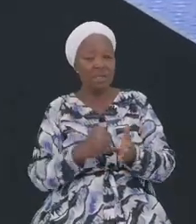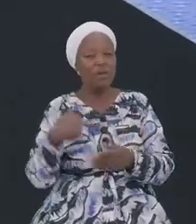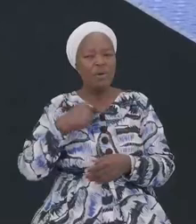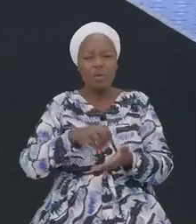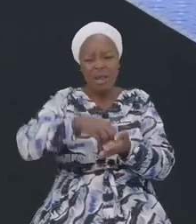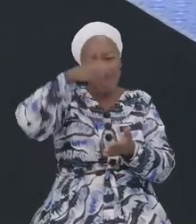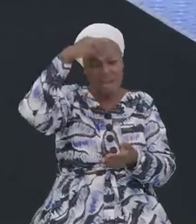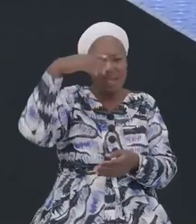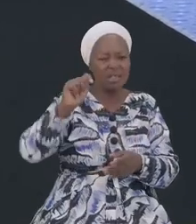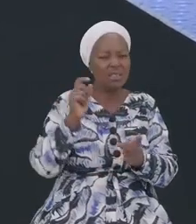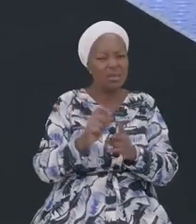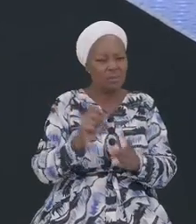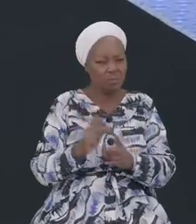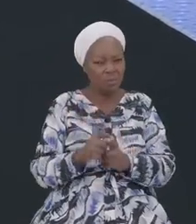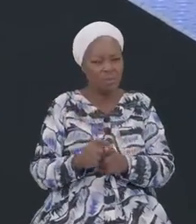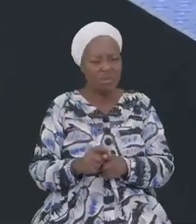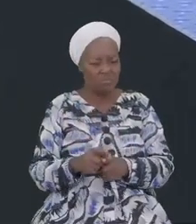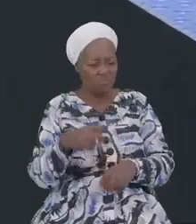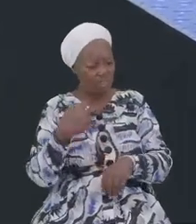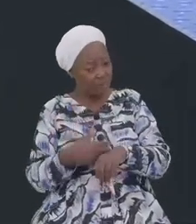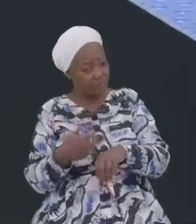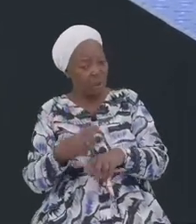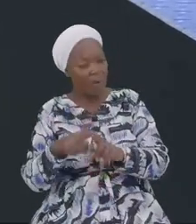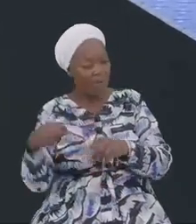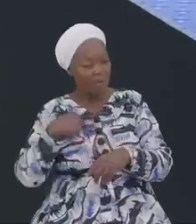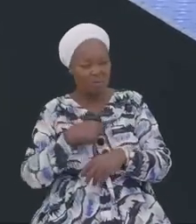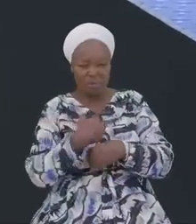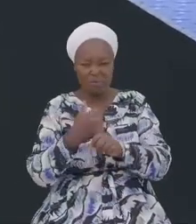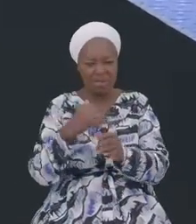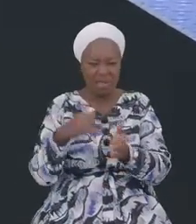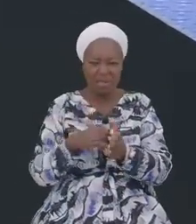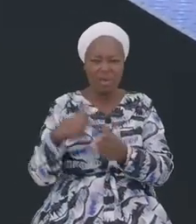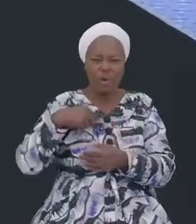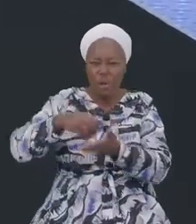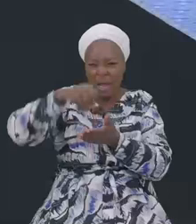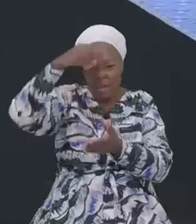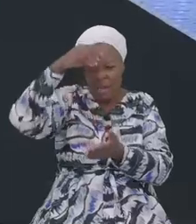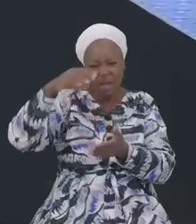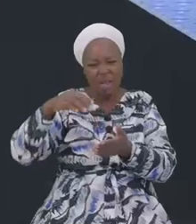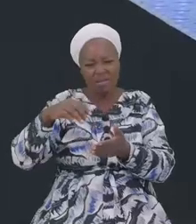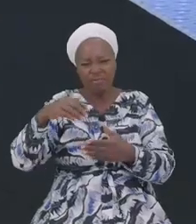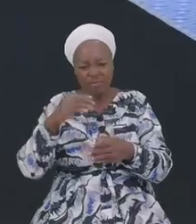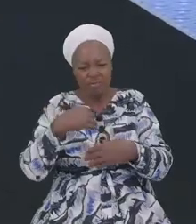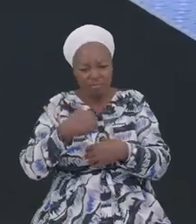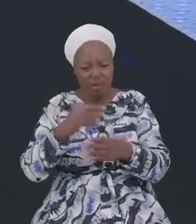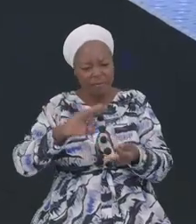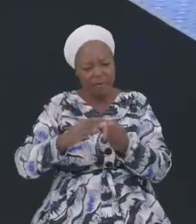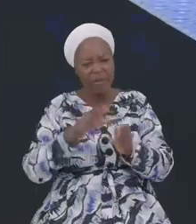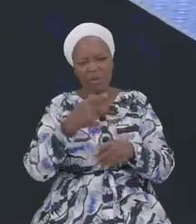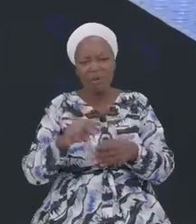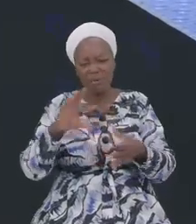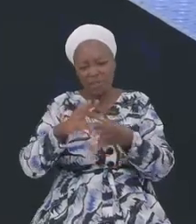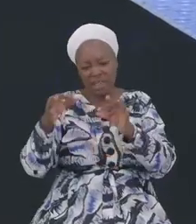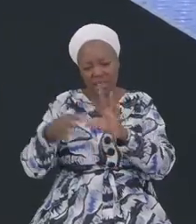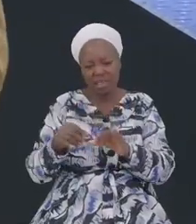les mots. C'était difficile. Mais nous avons réussi. Nous avons appris la construction des phrases. C'était difficile. Mais